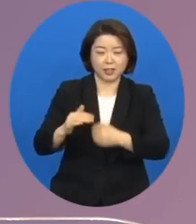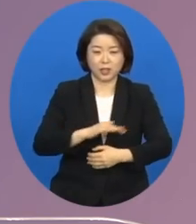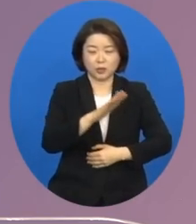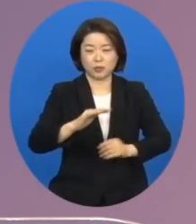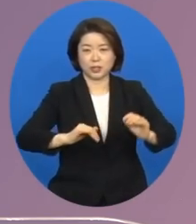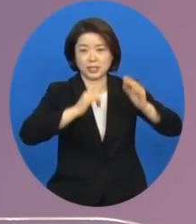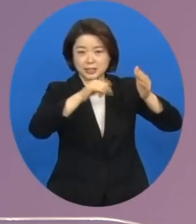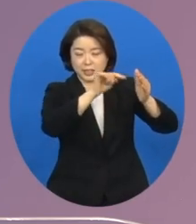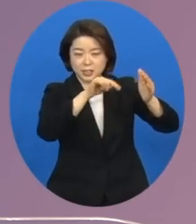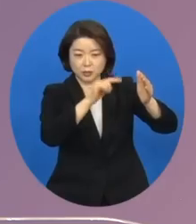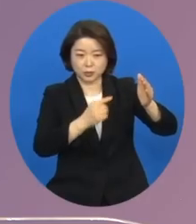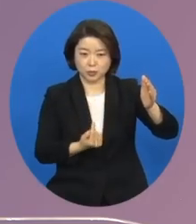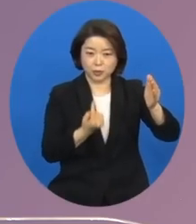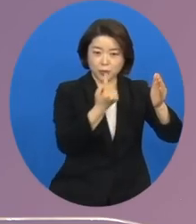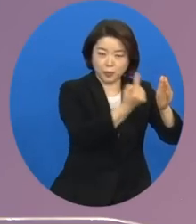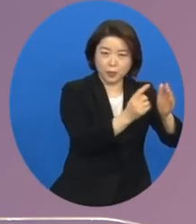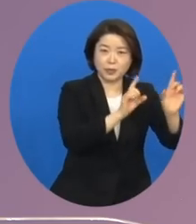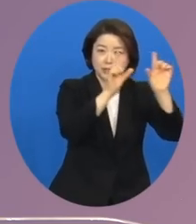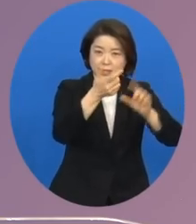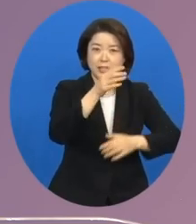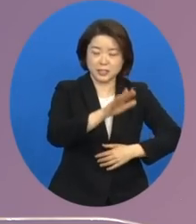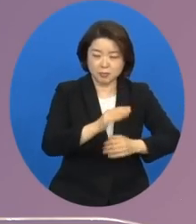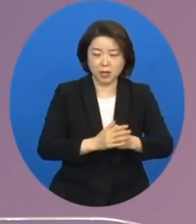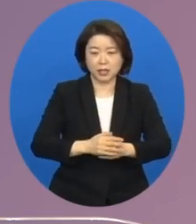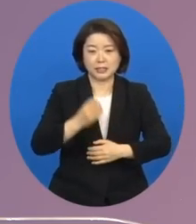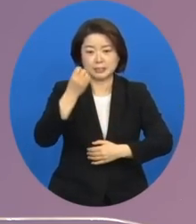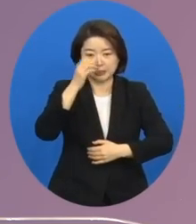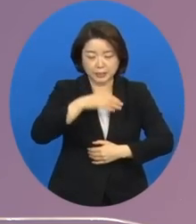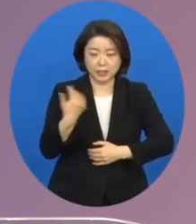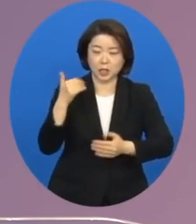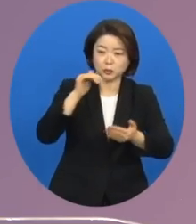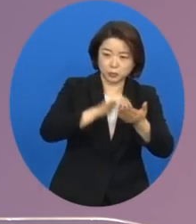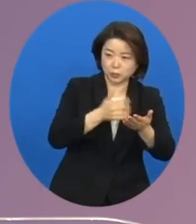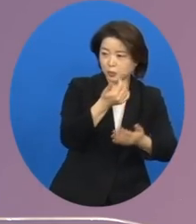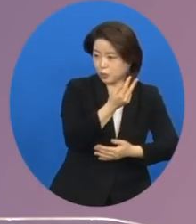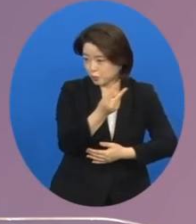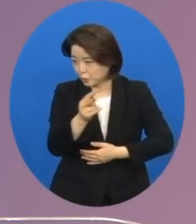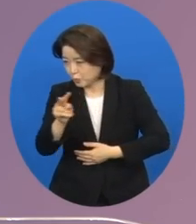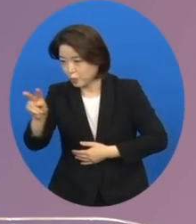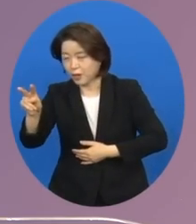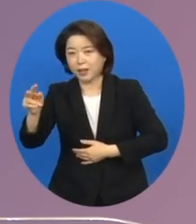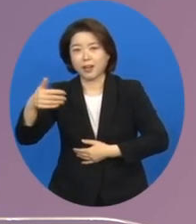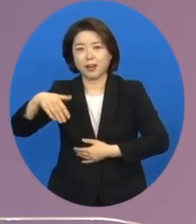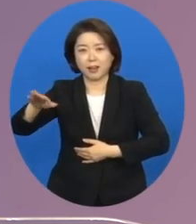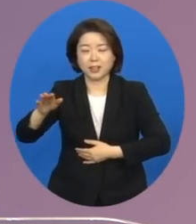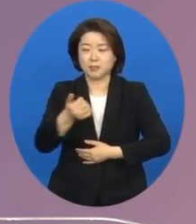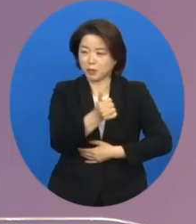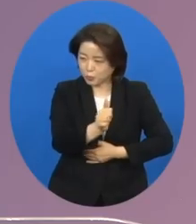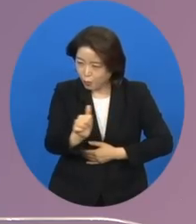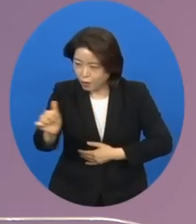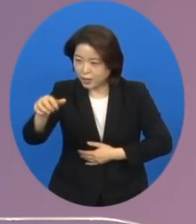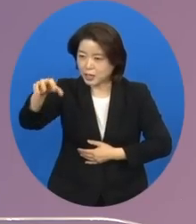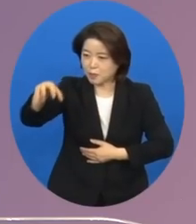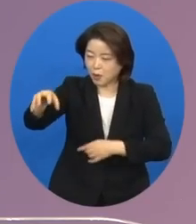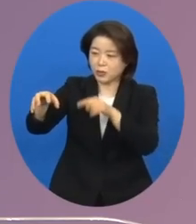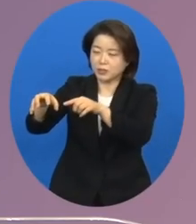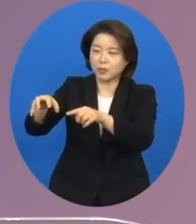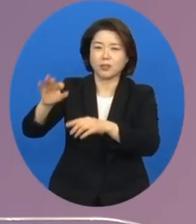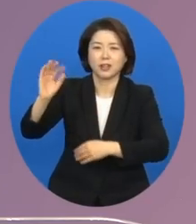세상 속에 속해 있을지라도 그저 돌이켜서 돌아가기만 하면 되는 바로 그것